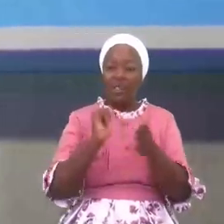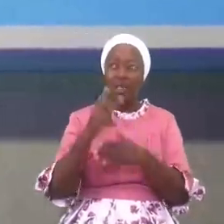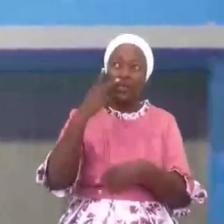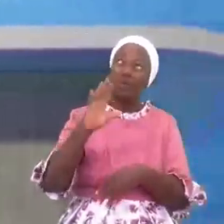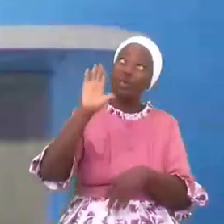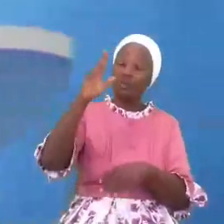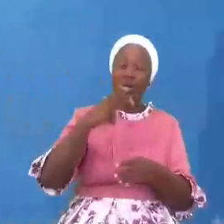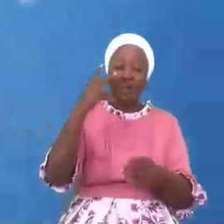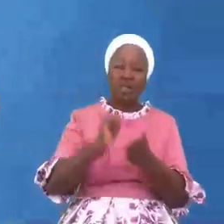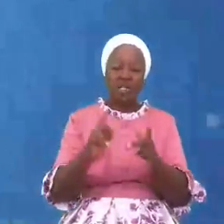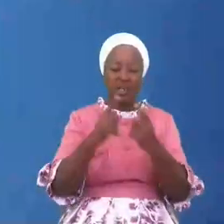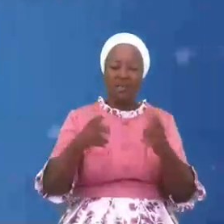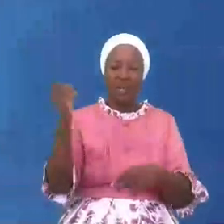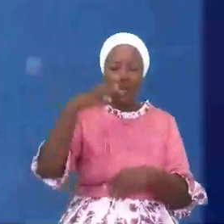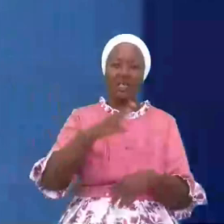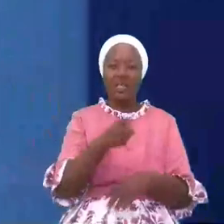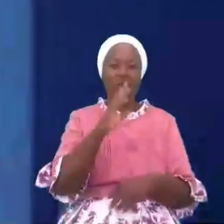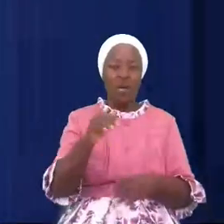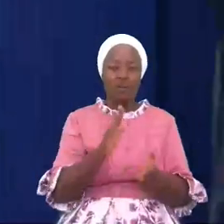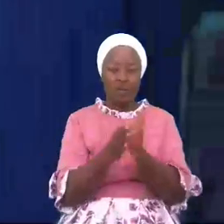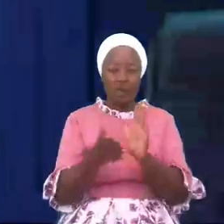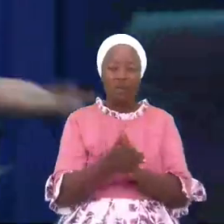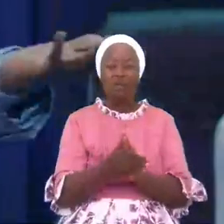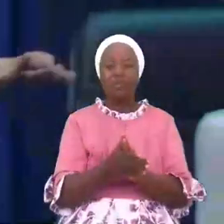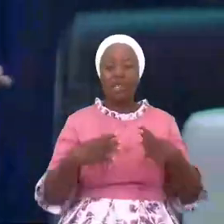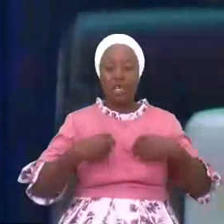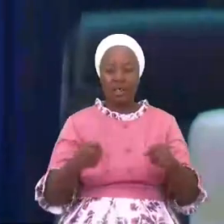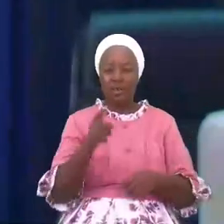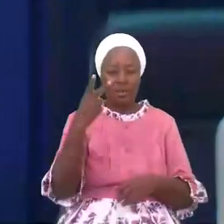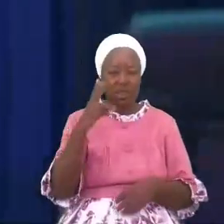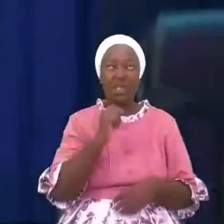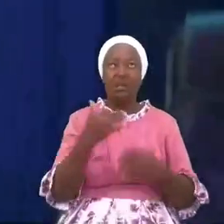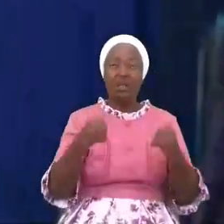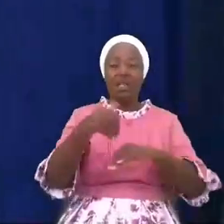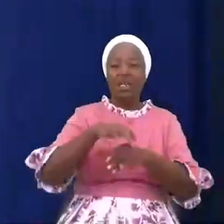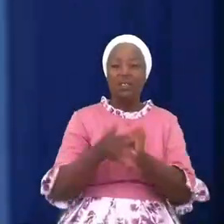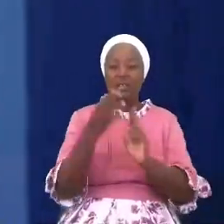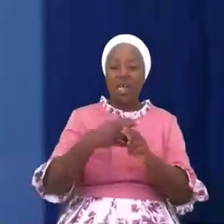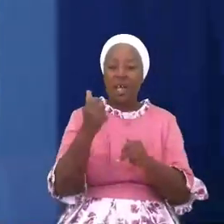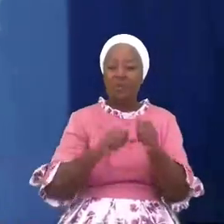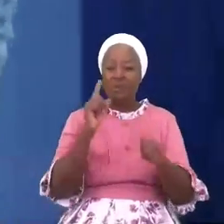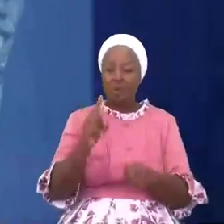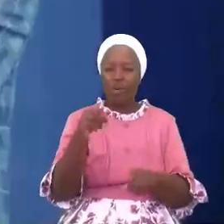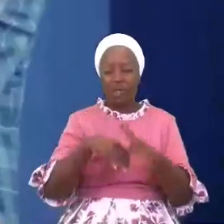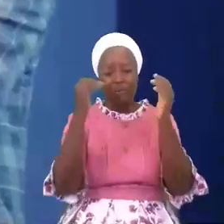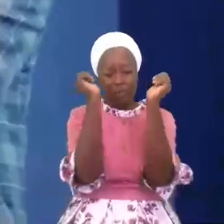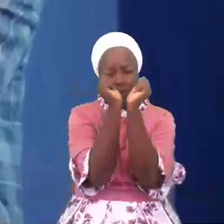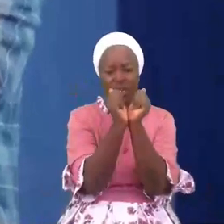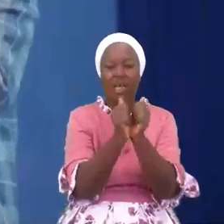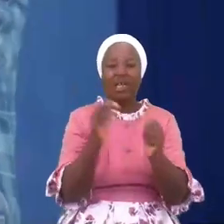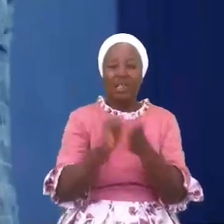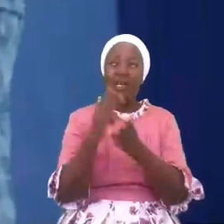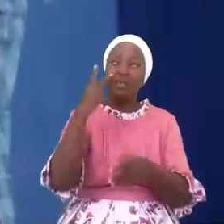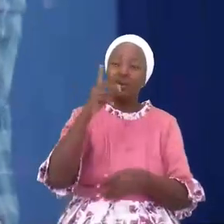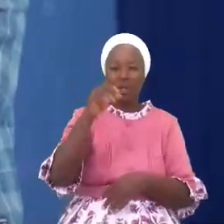lumière était guéri. Tu le verras ce soir. Quiconque qui l'a vu, ils étaient totalement